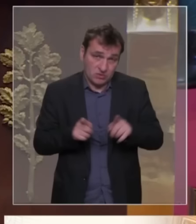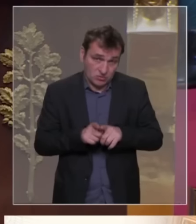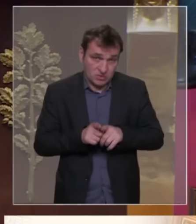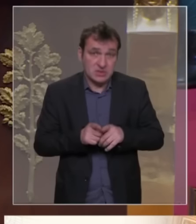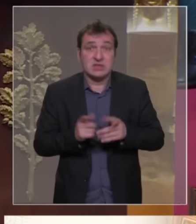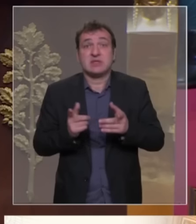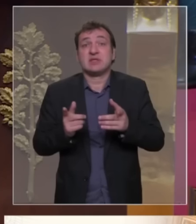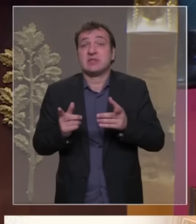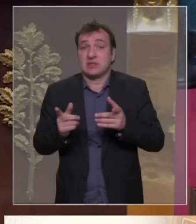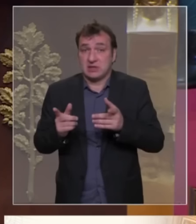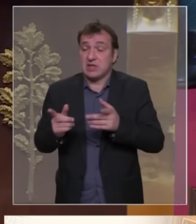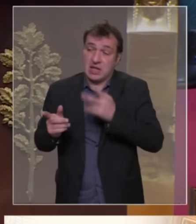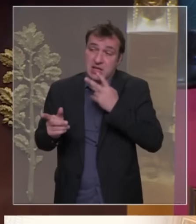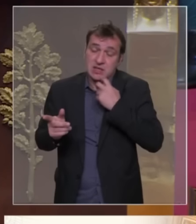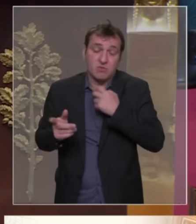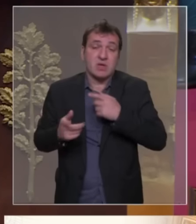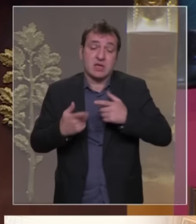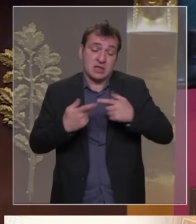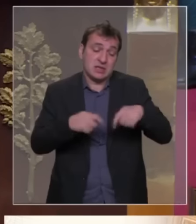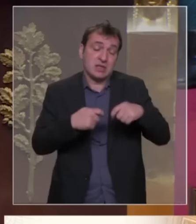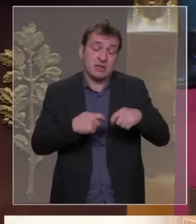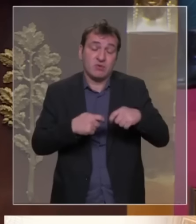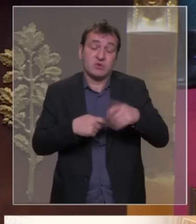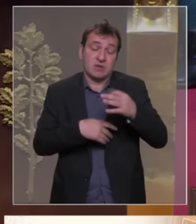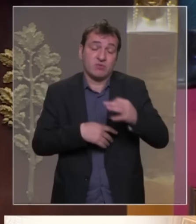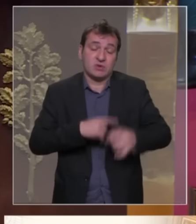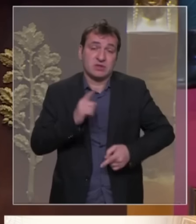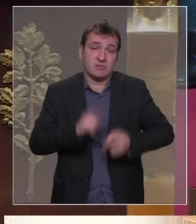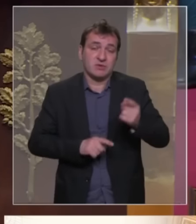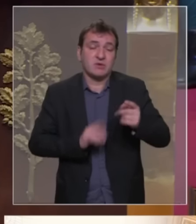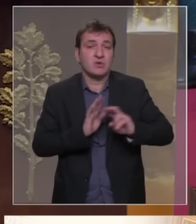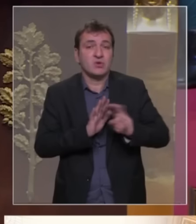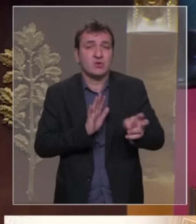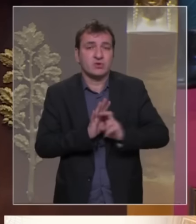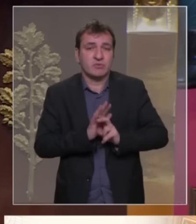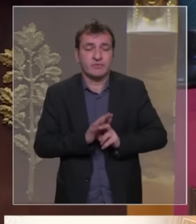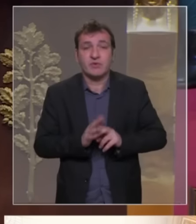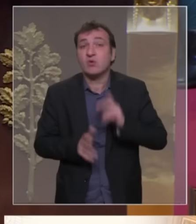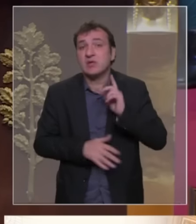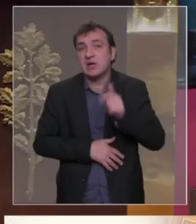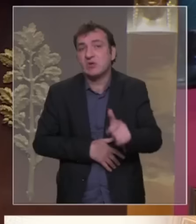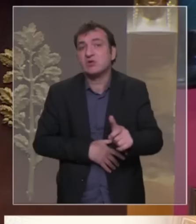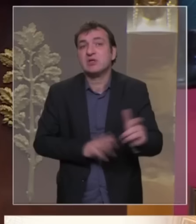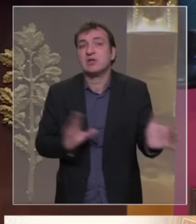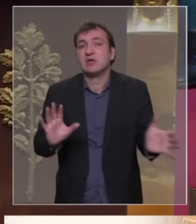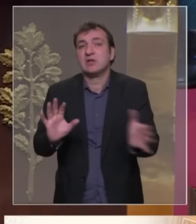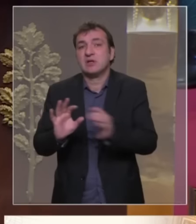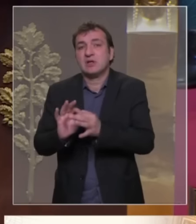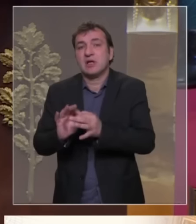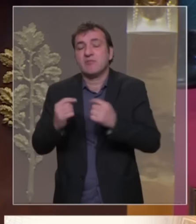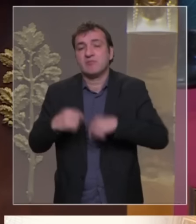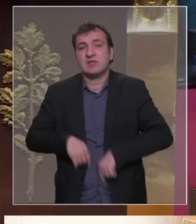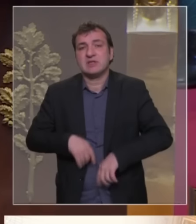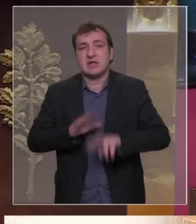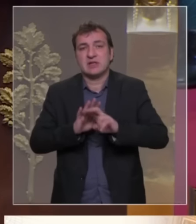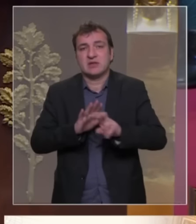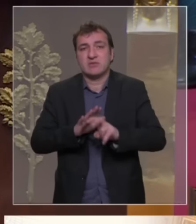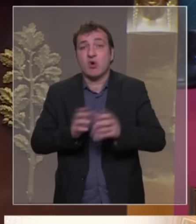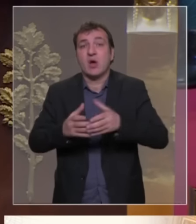ménages. Là aussi, je veux soutenir l'initiative locale. C'est la logique du rattachement du ministère des Transports à un grand ministère des